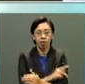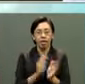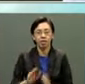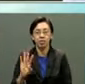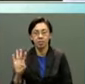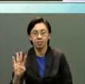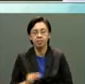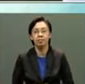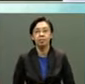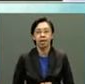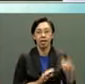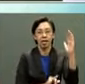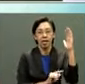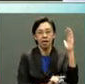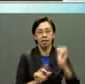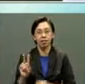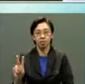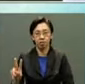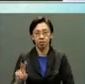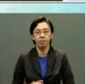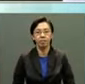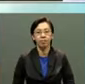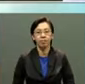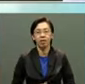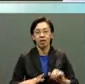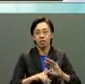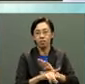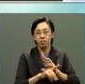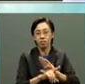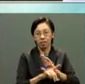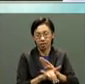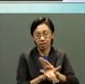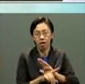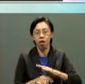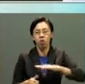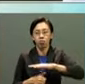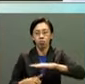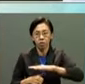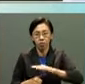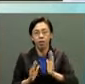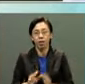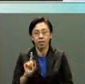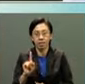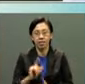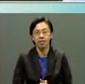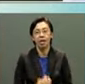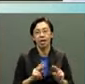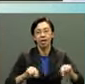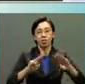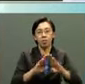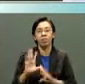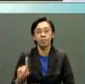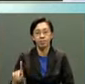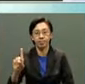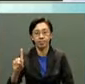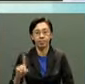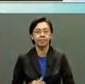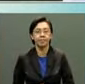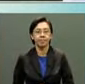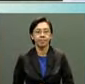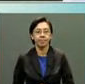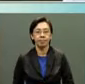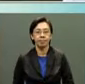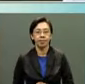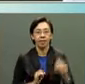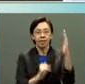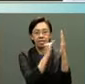ายนะครับยะลา2ชลบุรีเป็นสเตทควอรันทีนนะครับ1รายนครปฐม1รายนะครับแล้วก็9